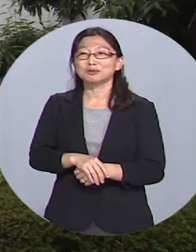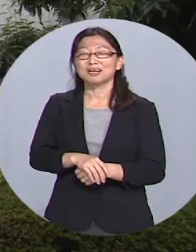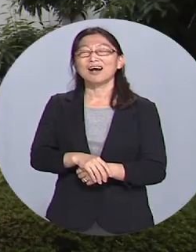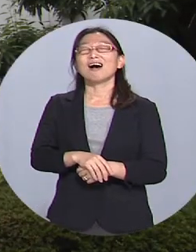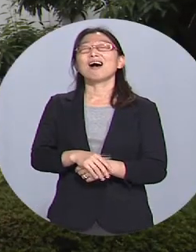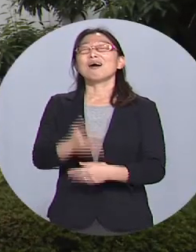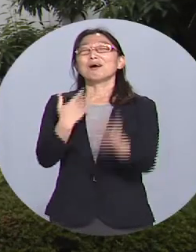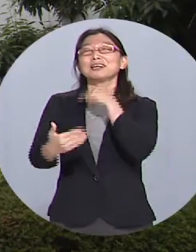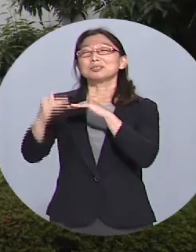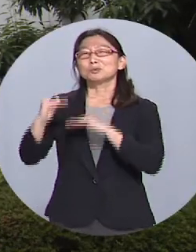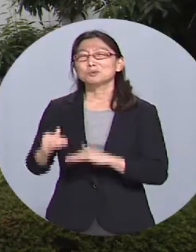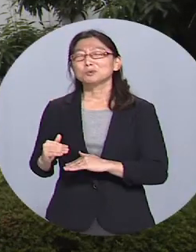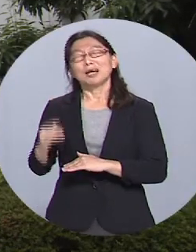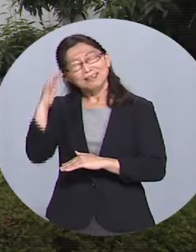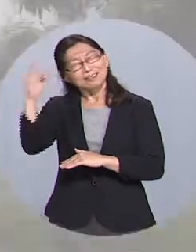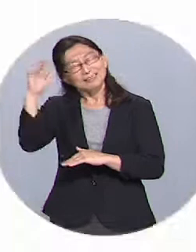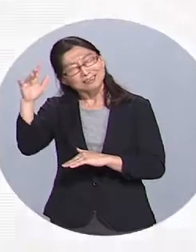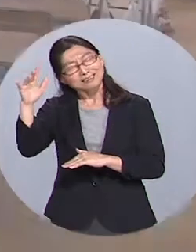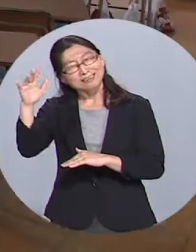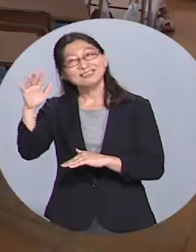ーに浸ってみるのもいいのではないでしょうか。